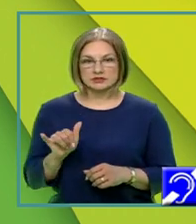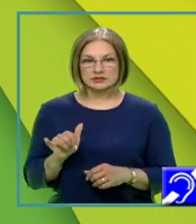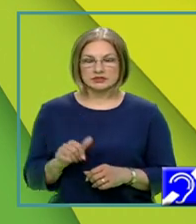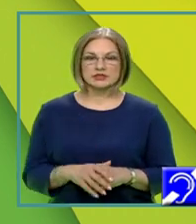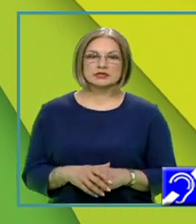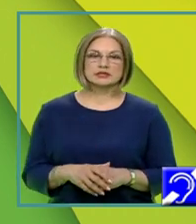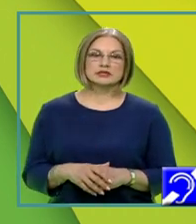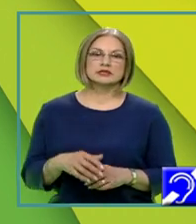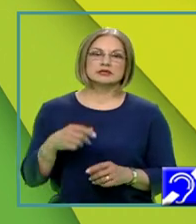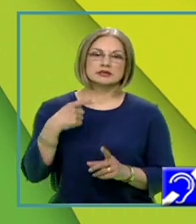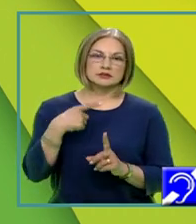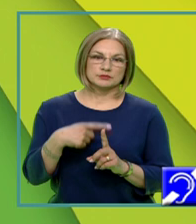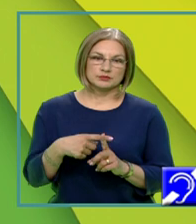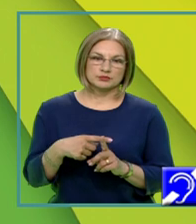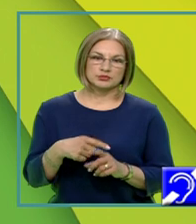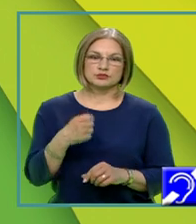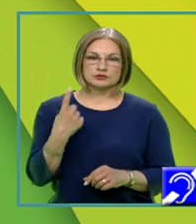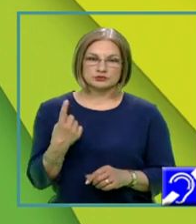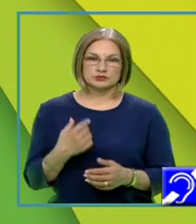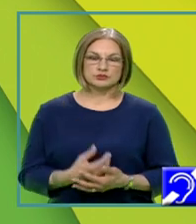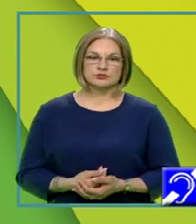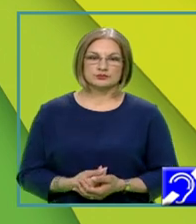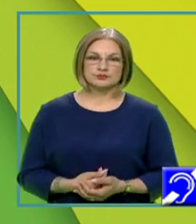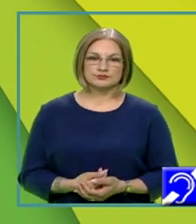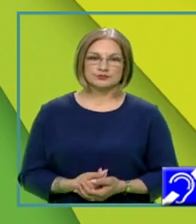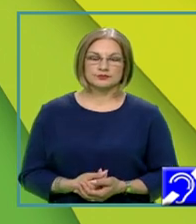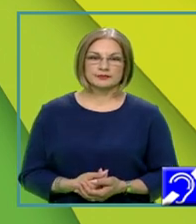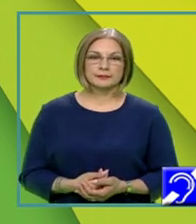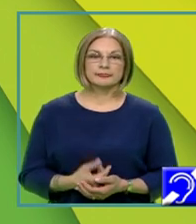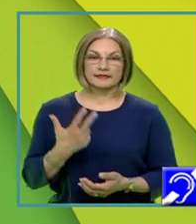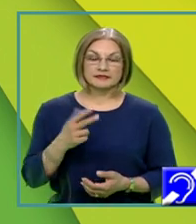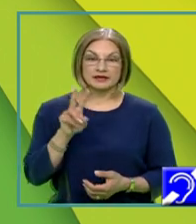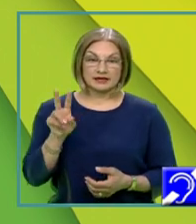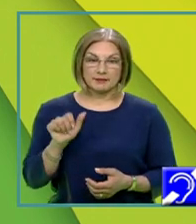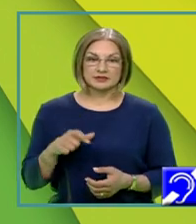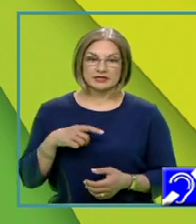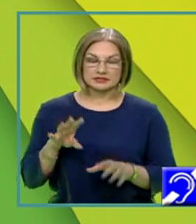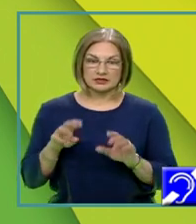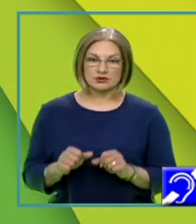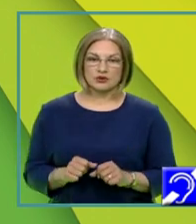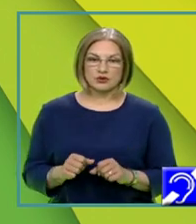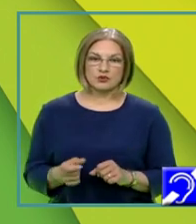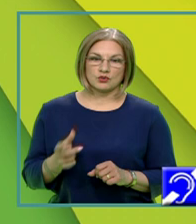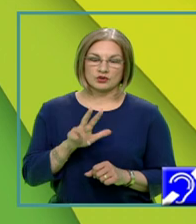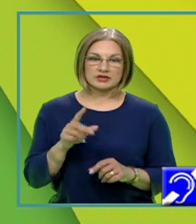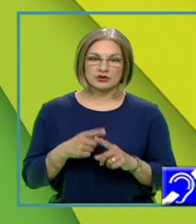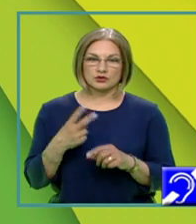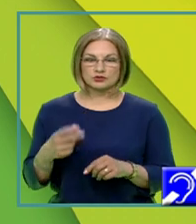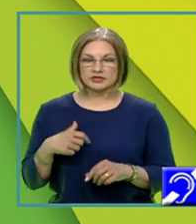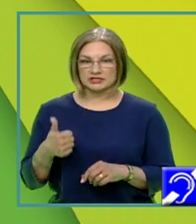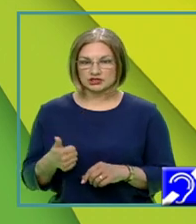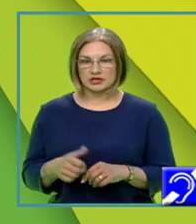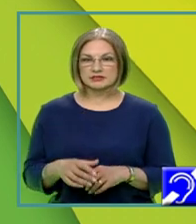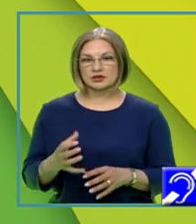minus sigur ca de căminul doi și plus sunt trei la pătrat este nouă trei ori doi este 6 și